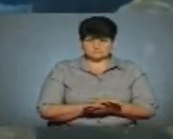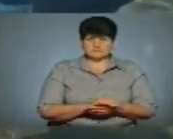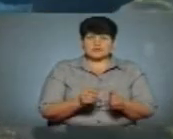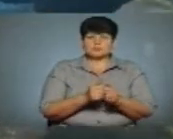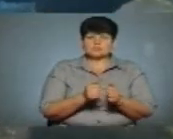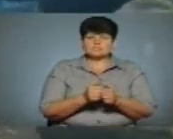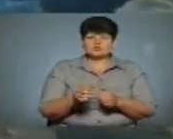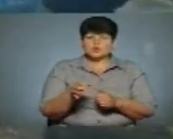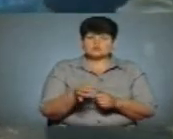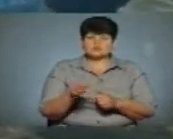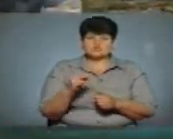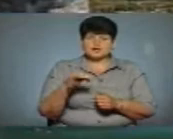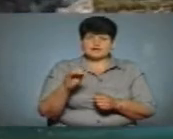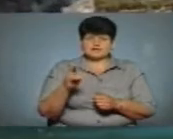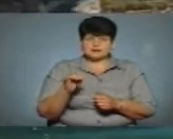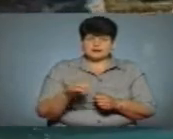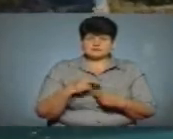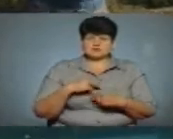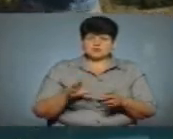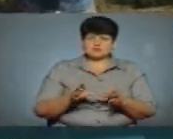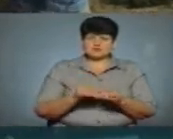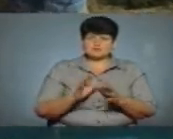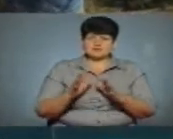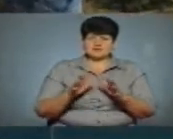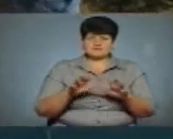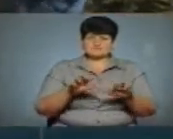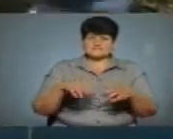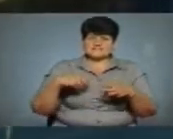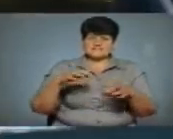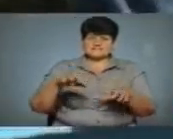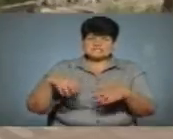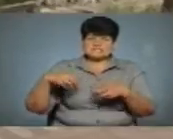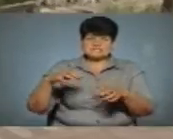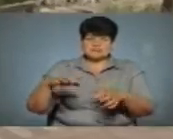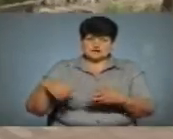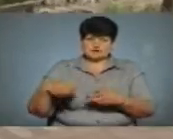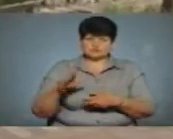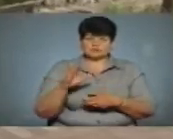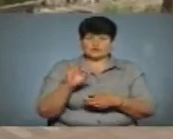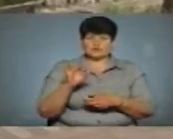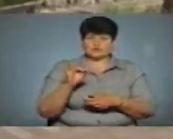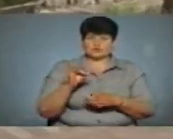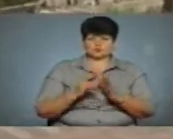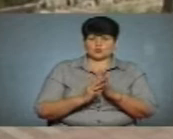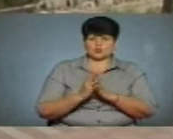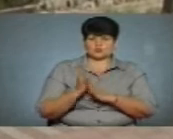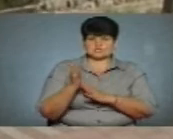Поблизу острівка Чайка працівники об'єднання парків на катамаранах витягують зі ставу водорості.